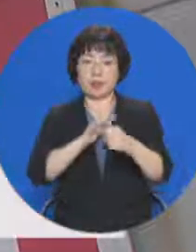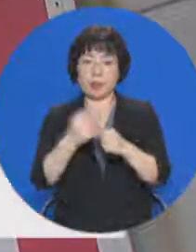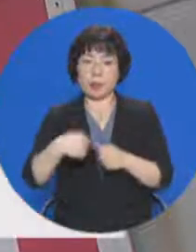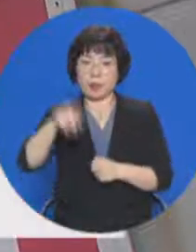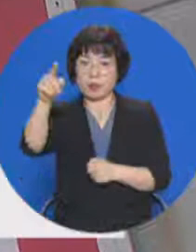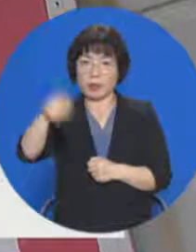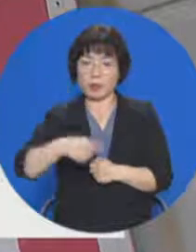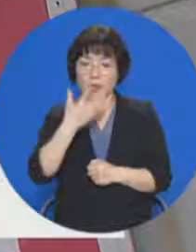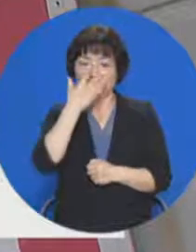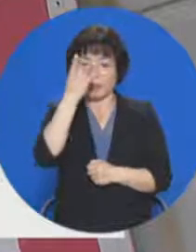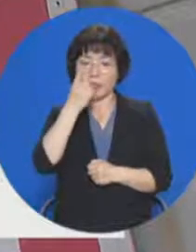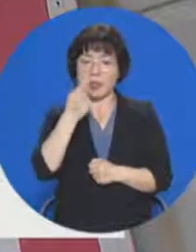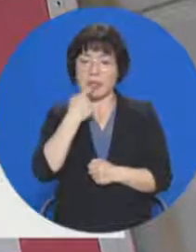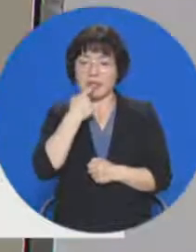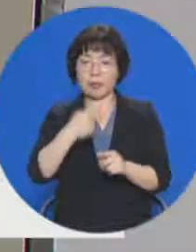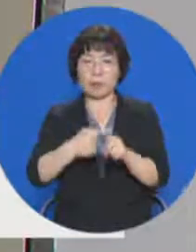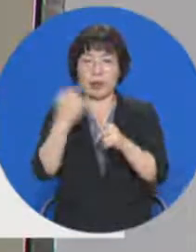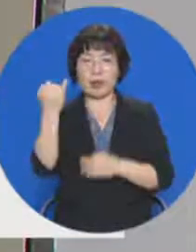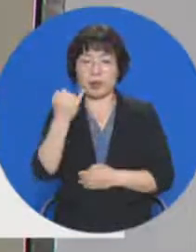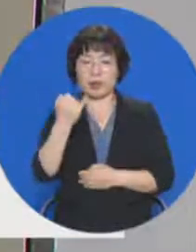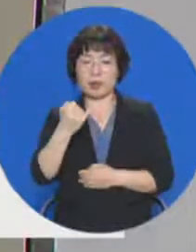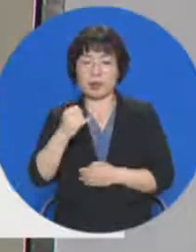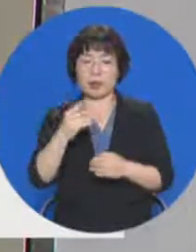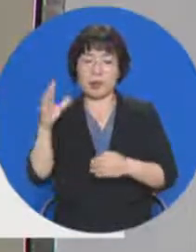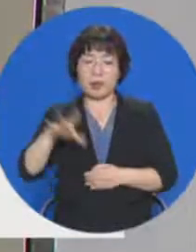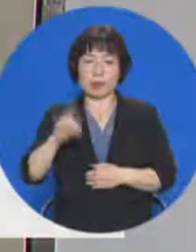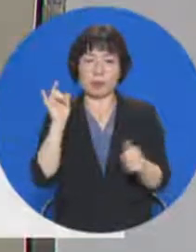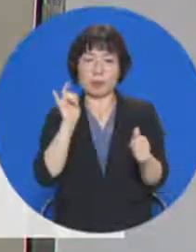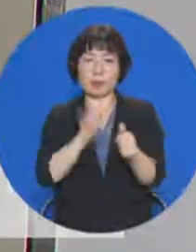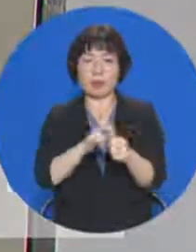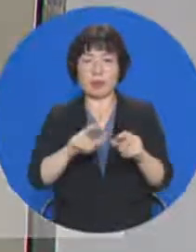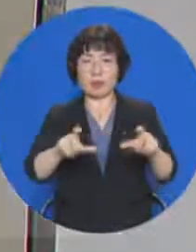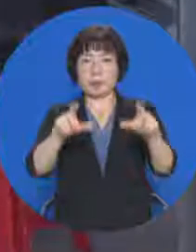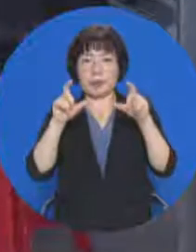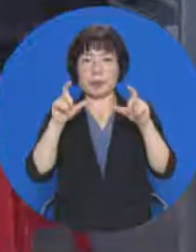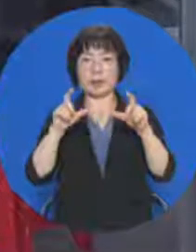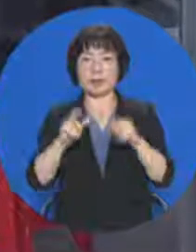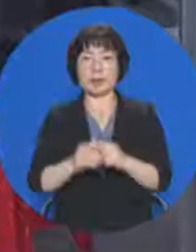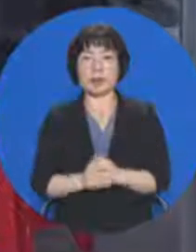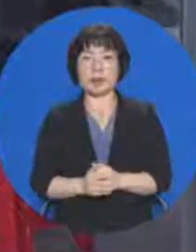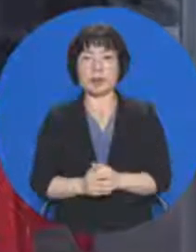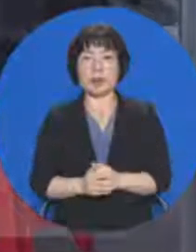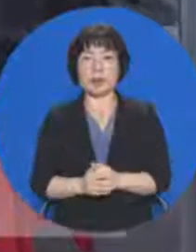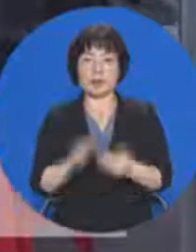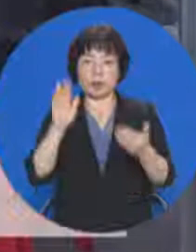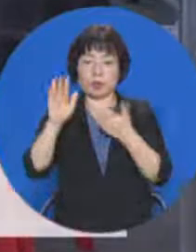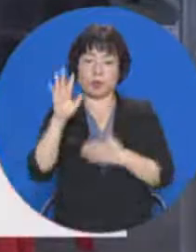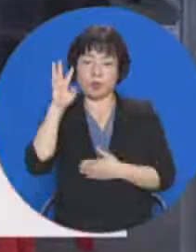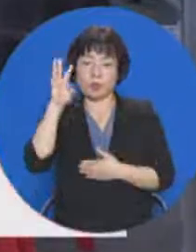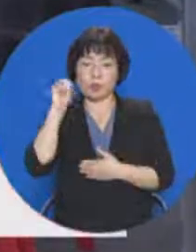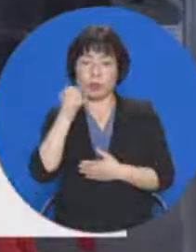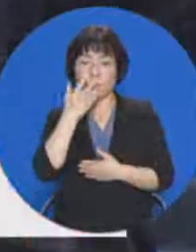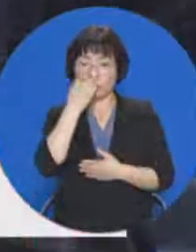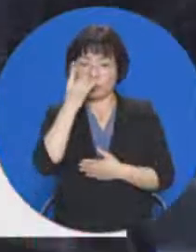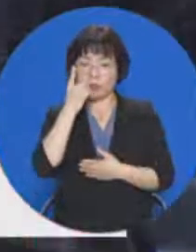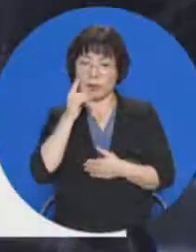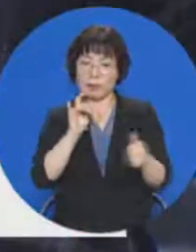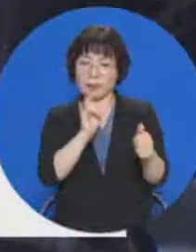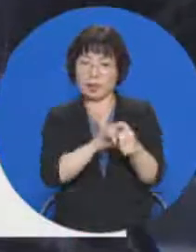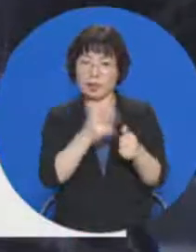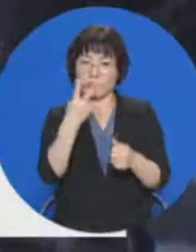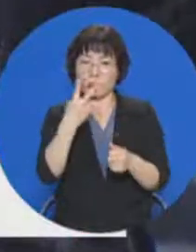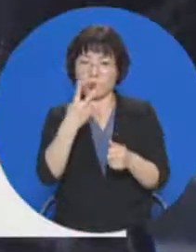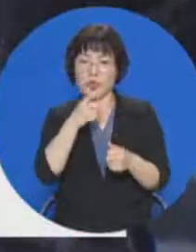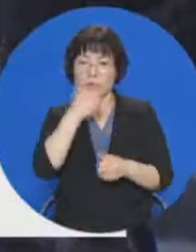방문한 순천의 한 간호사가 동부권 최초로 확진 판정을 받았습니다. 이후 며칠간 신천지발 확진자